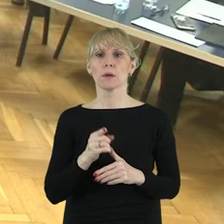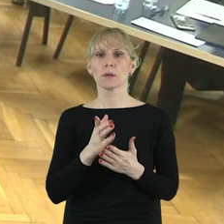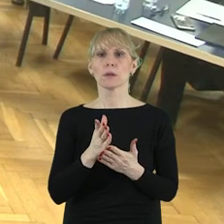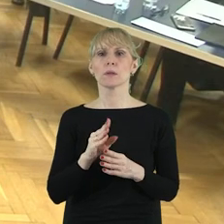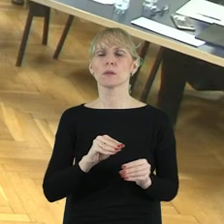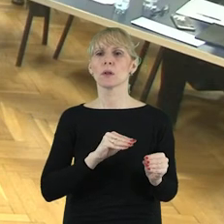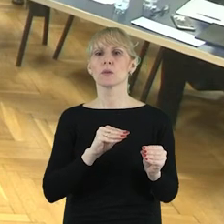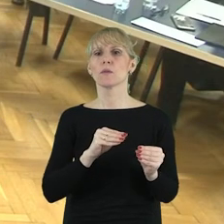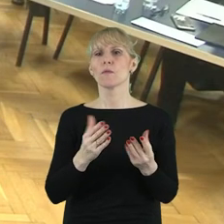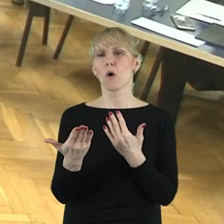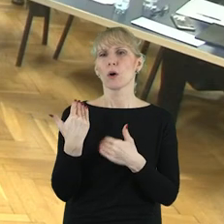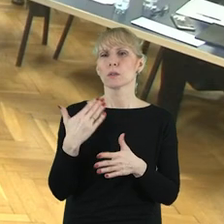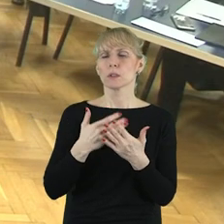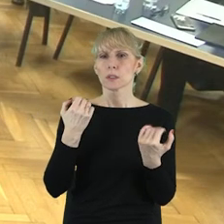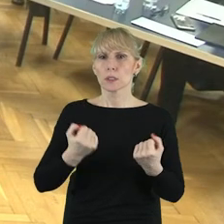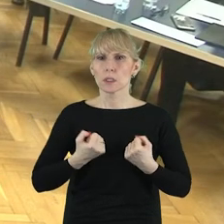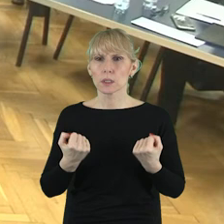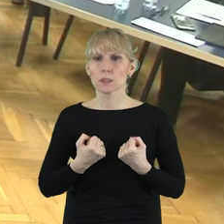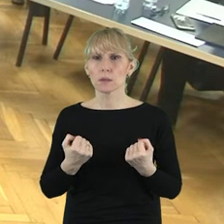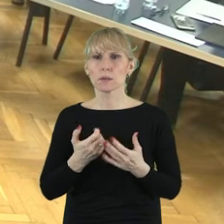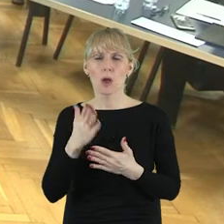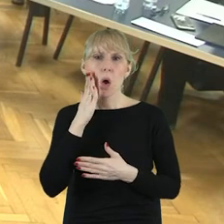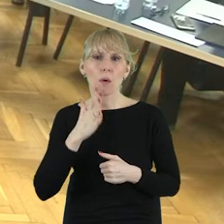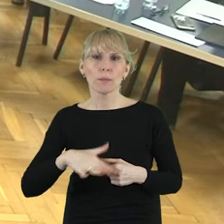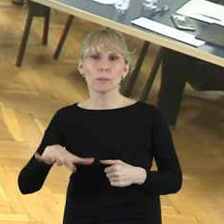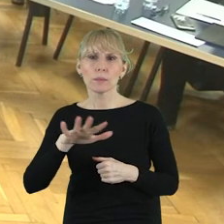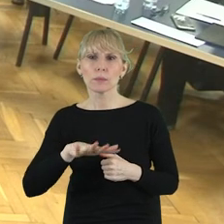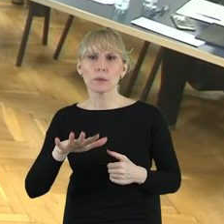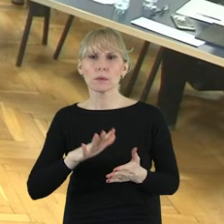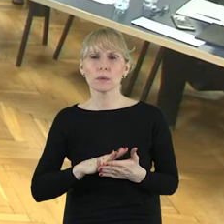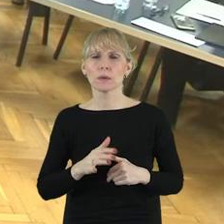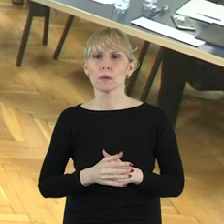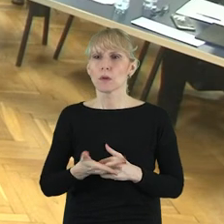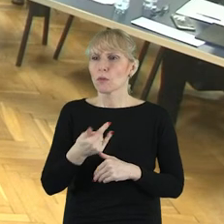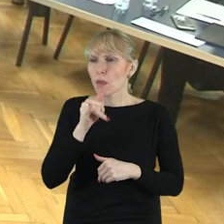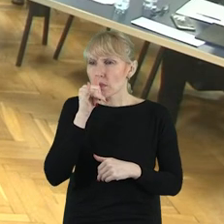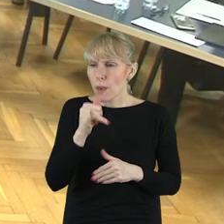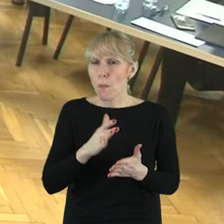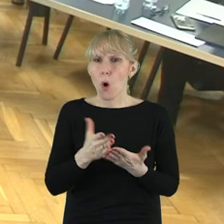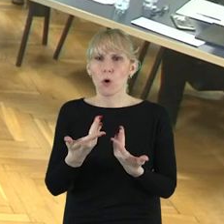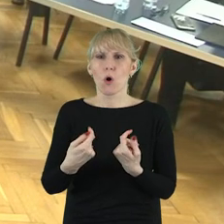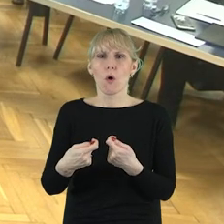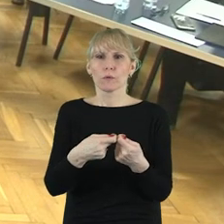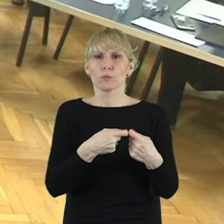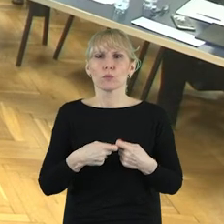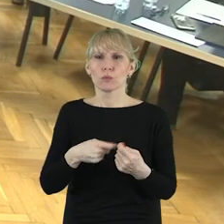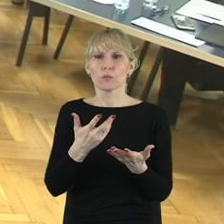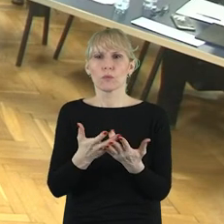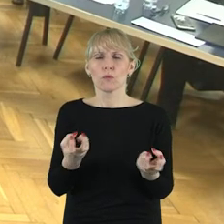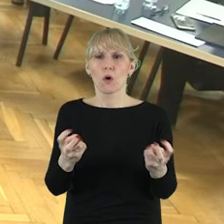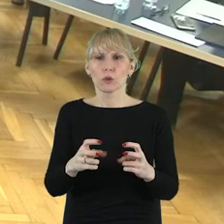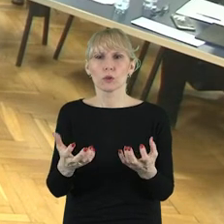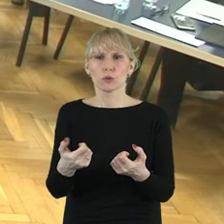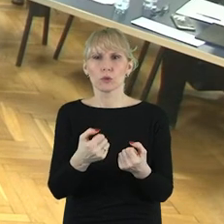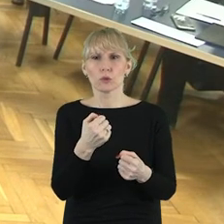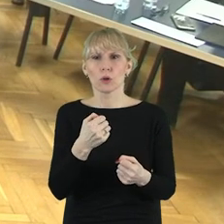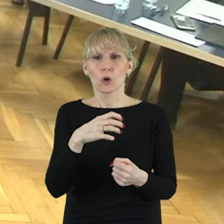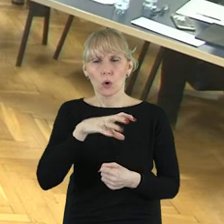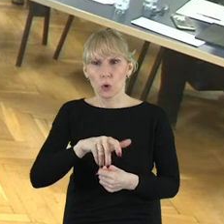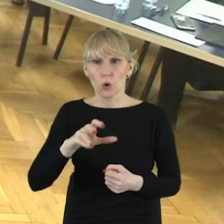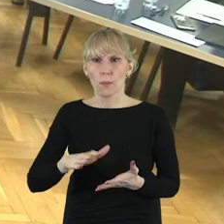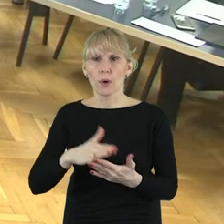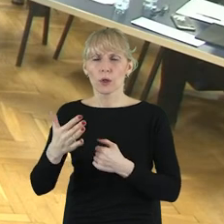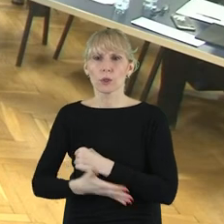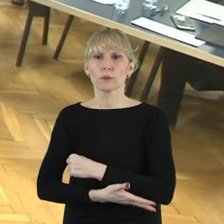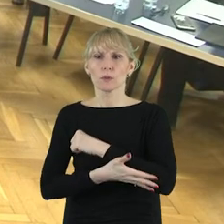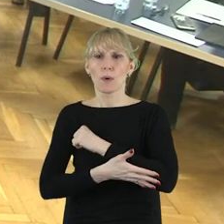tajność działania w ostatniej chwili, mieszkańcy regionu zostali wyeliminowani z możliwości współtworzenia grupy, która docelowo ma sięgać po